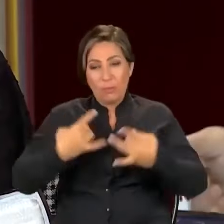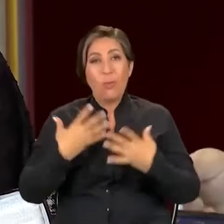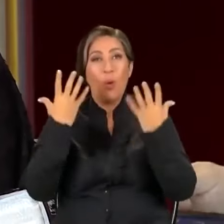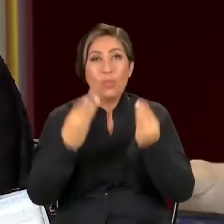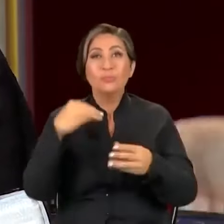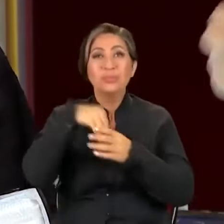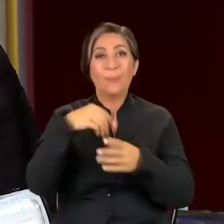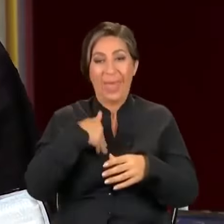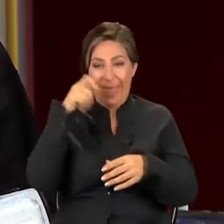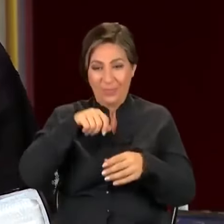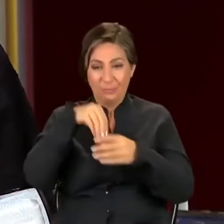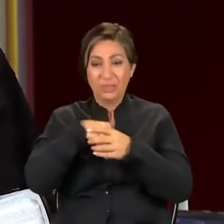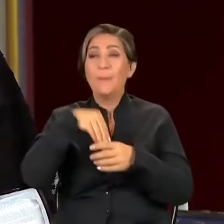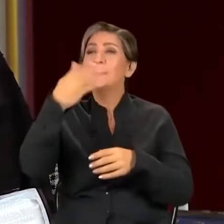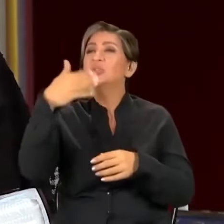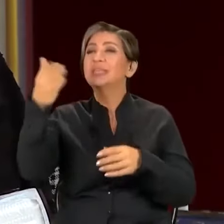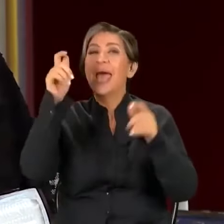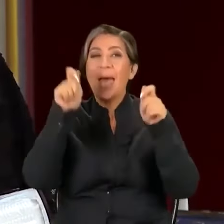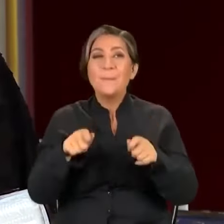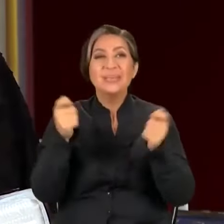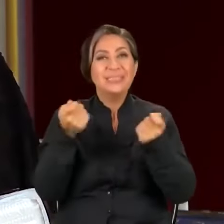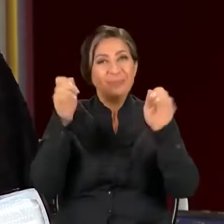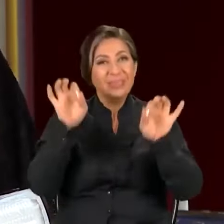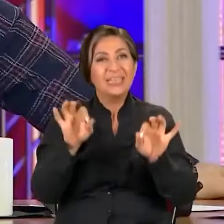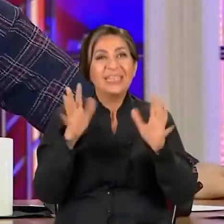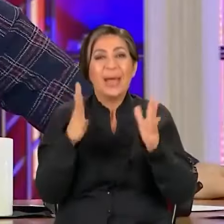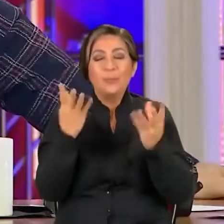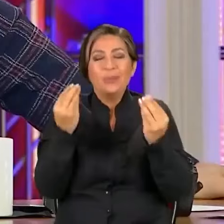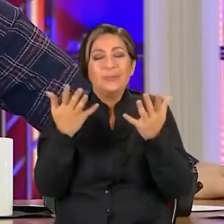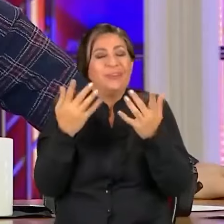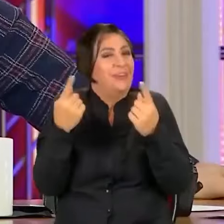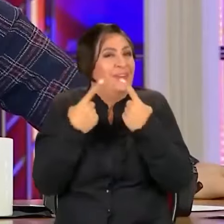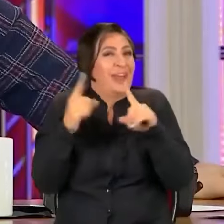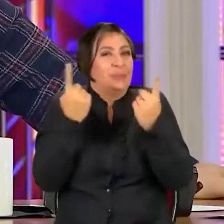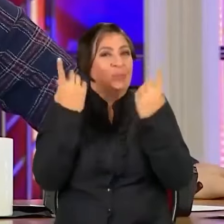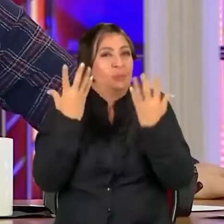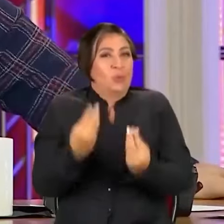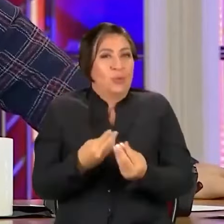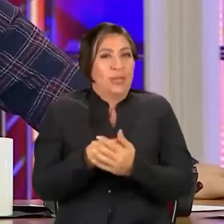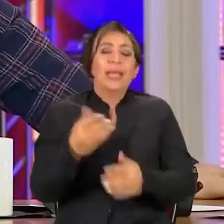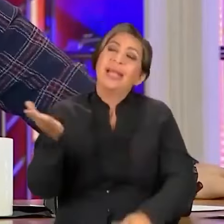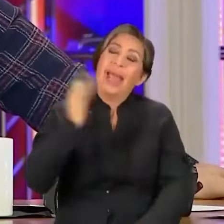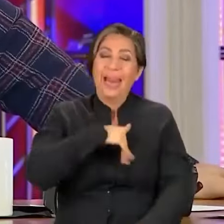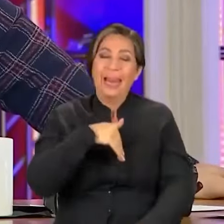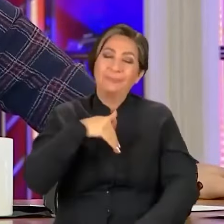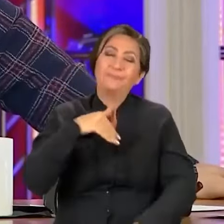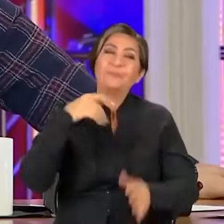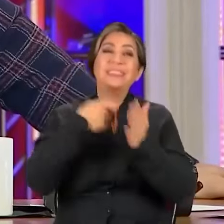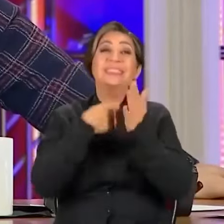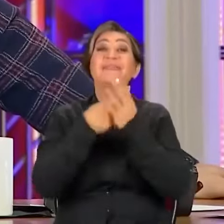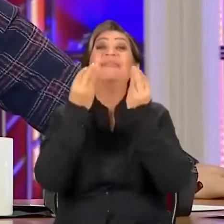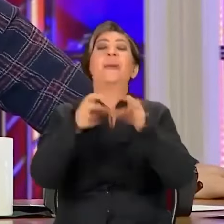için, ben yaptığım için başkası da yapmaya başlayınca sanki daha büyük bir şeymiş gibi olabiliyor. Gel buradan